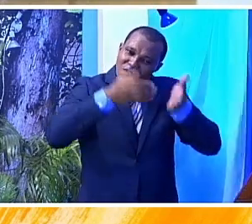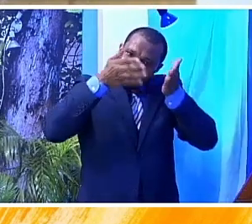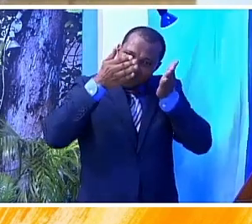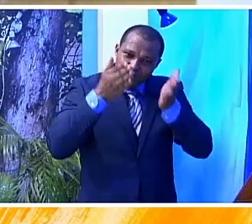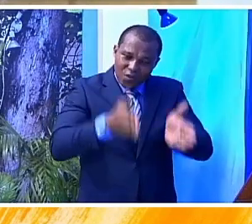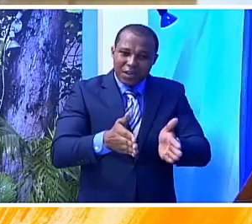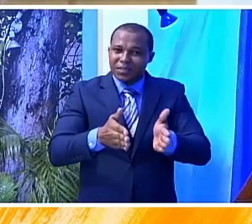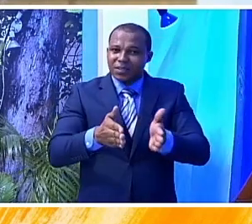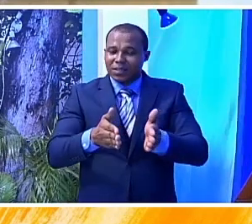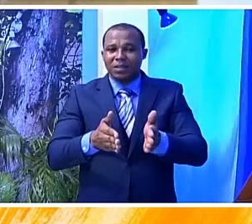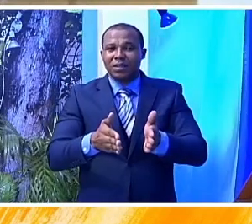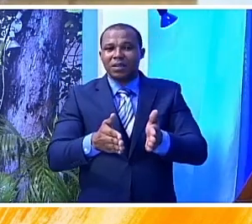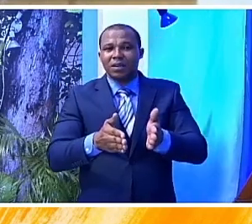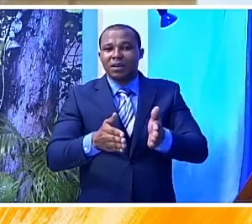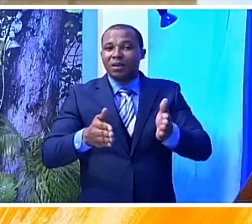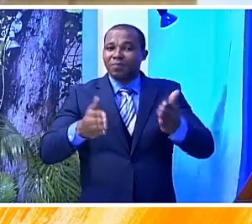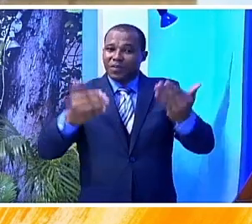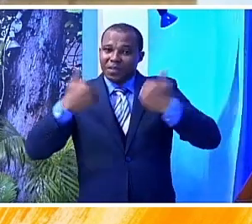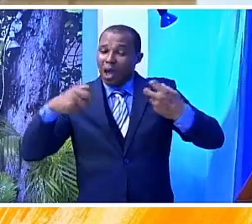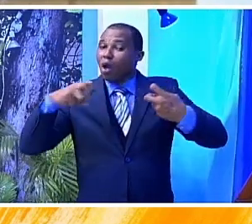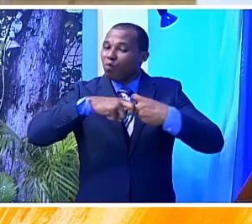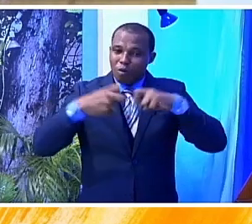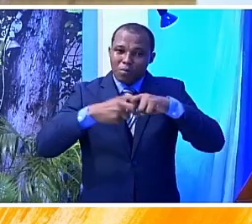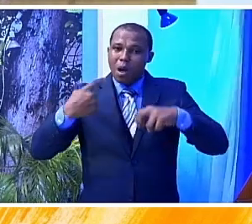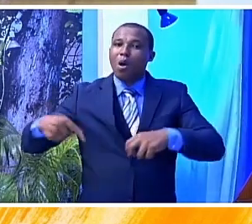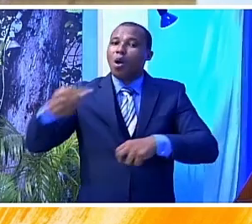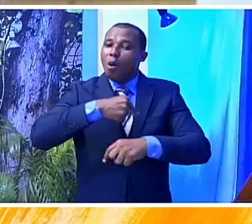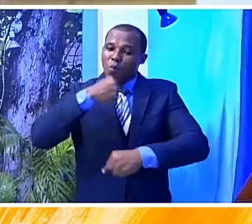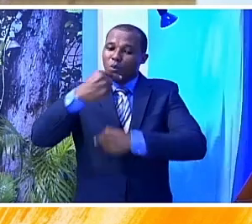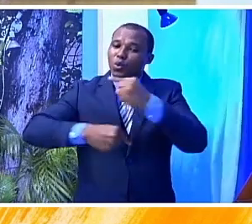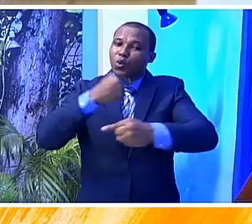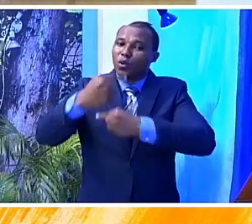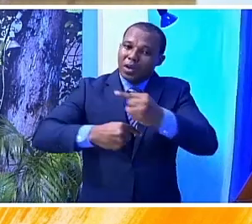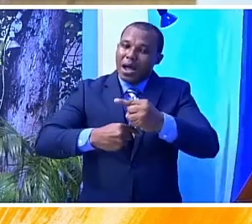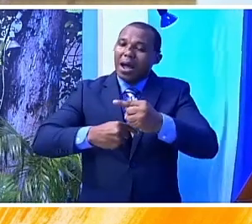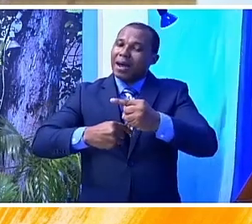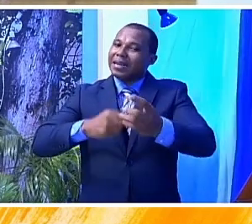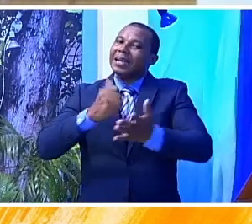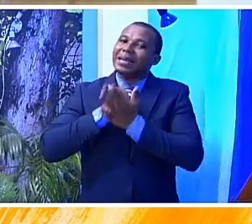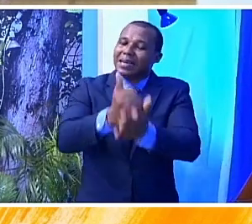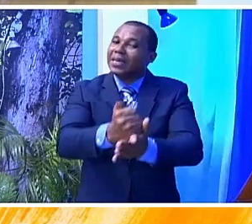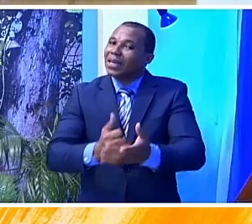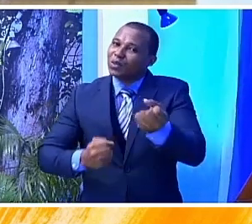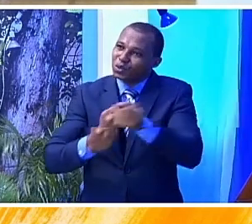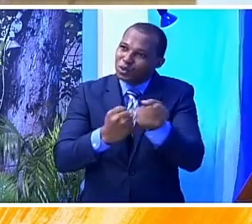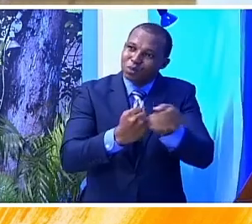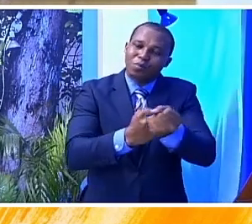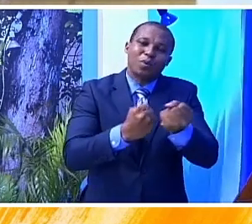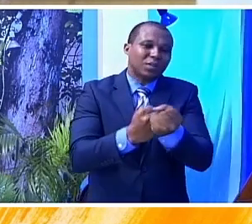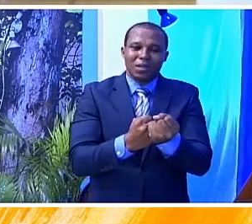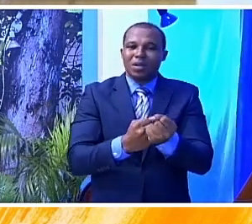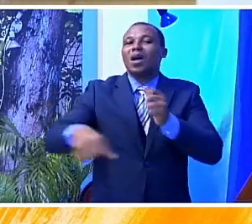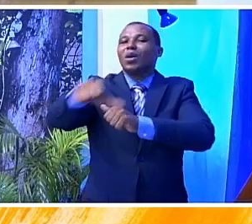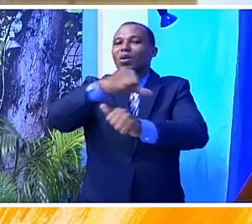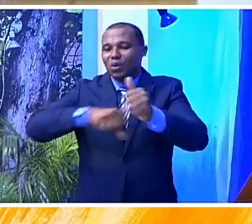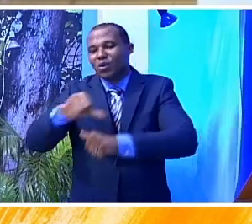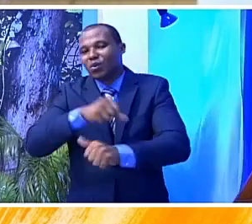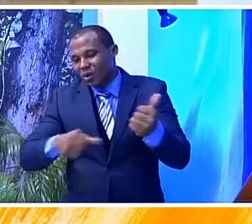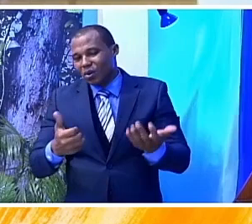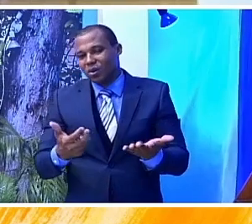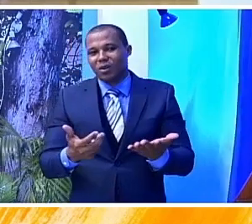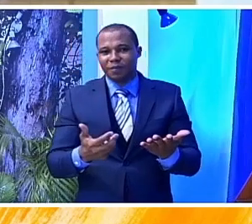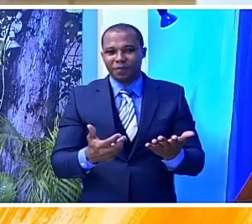passent. D'ailleurs, presque pas de monde qui est en Port-au-Prince, tout le monde est de l'autre côté. Yosoti. Donc, bon ben moun, c'est dans trois départements qui